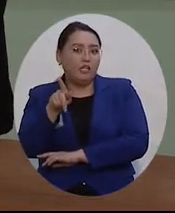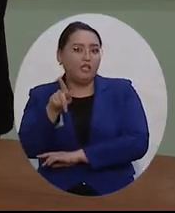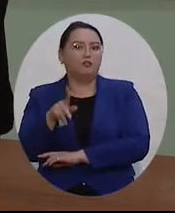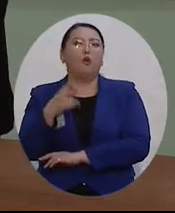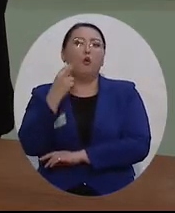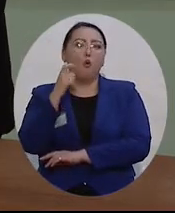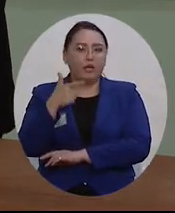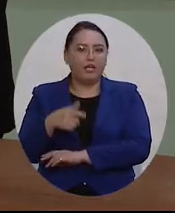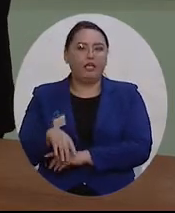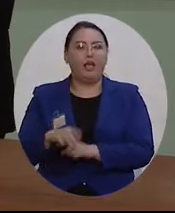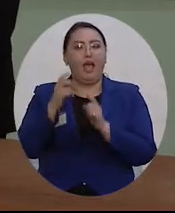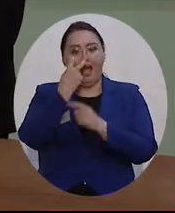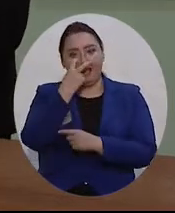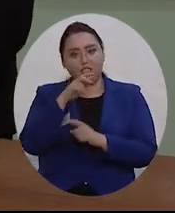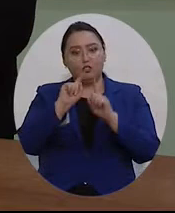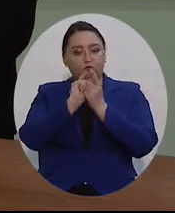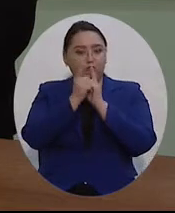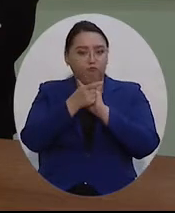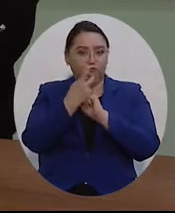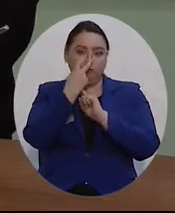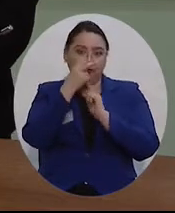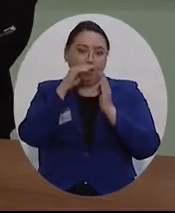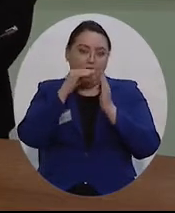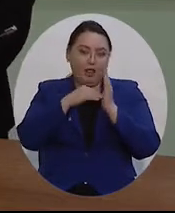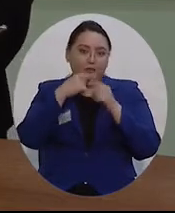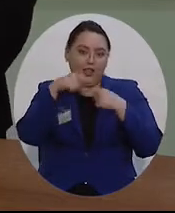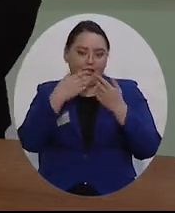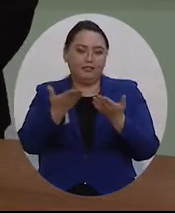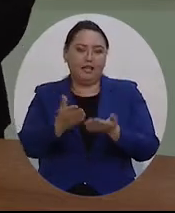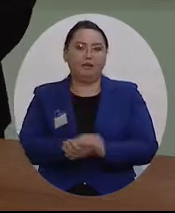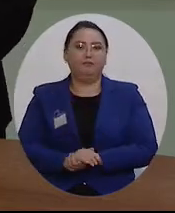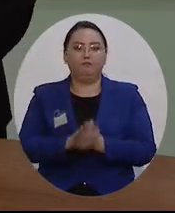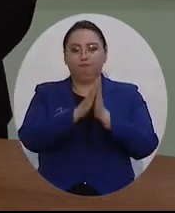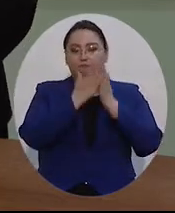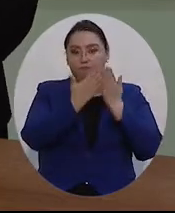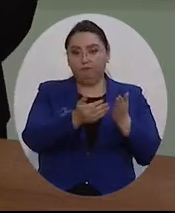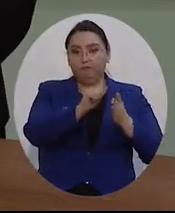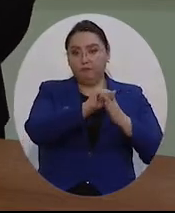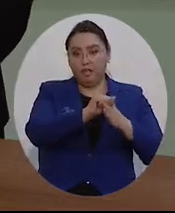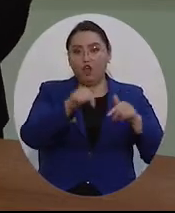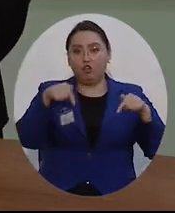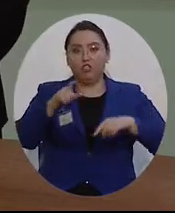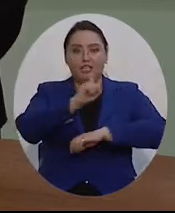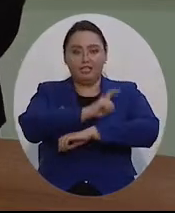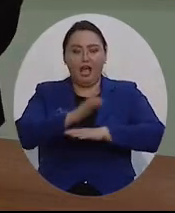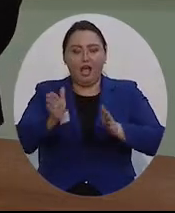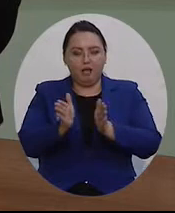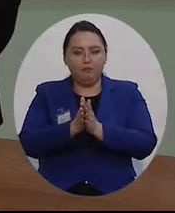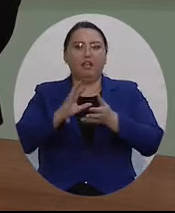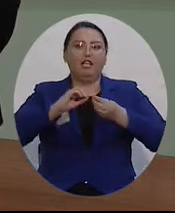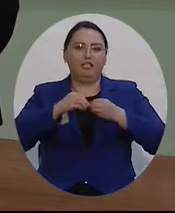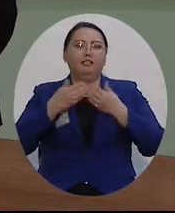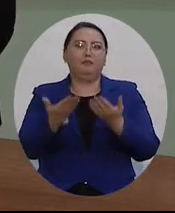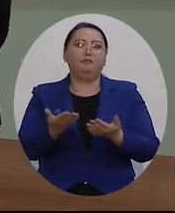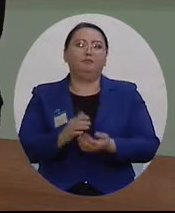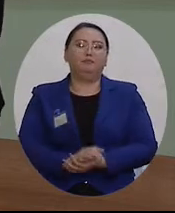үйл үгийг ажиглан хувьлыг тайлбарлах хичээлийг үзнэ. За хүүхдүүд та бүхэн сурахчгээ бэлдээд өнөөдрийнхөө хичээлийг хамтдаа хийцгээе.